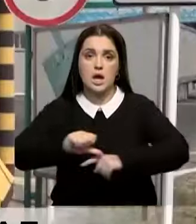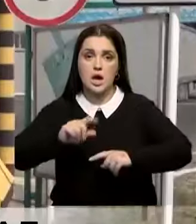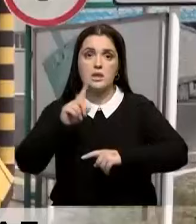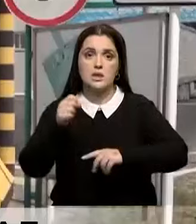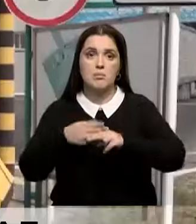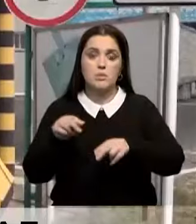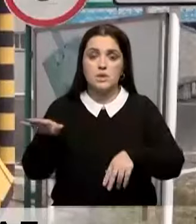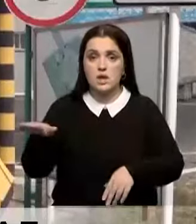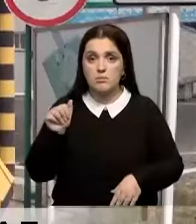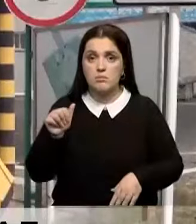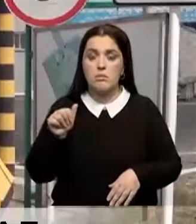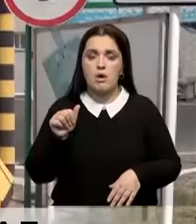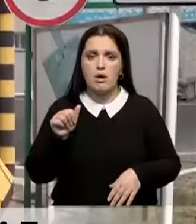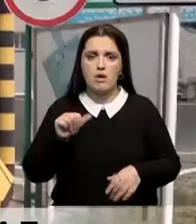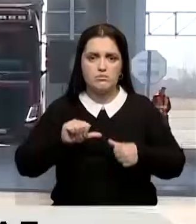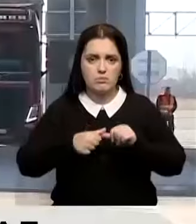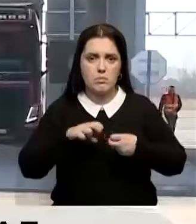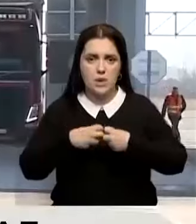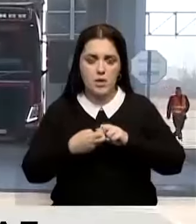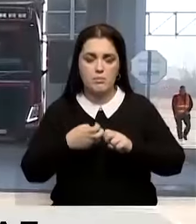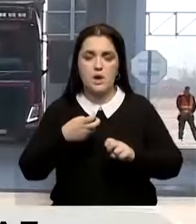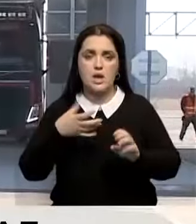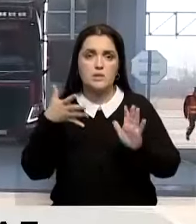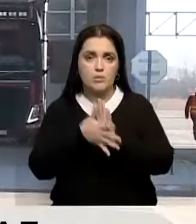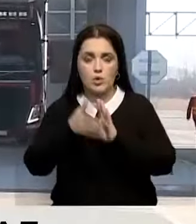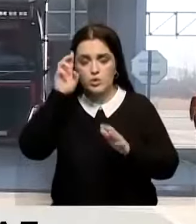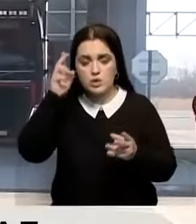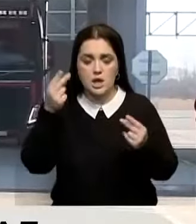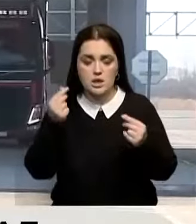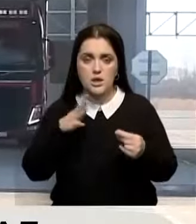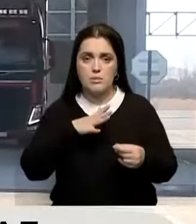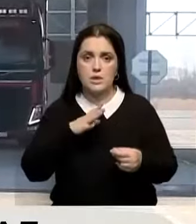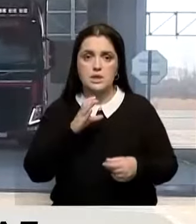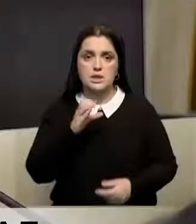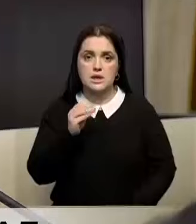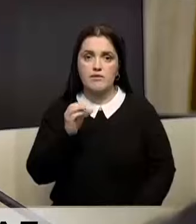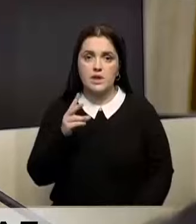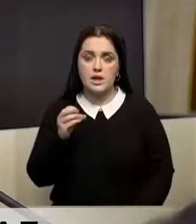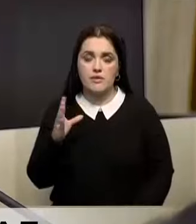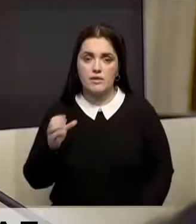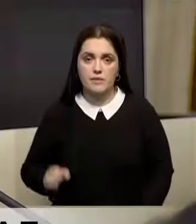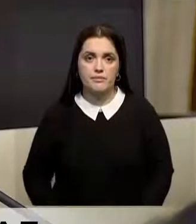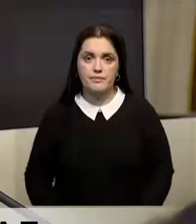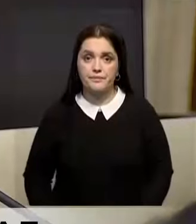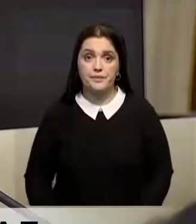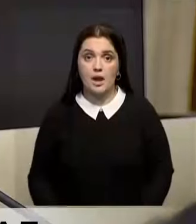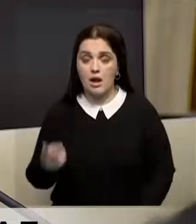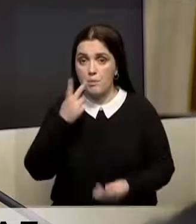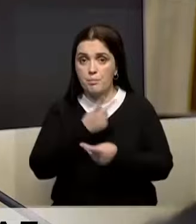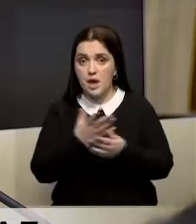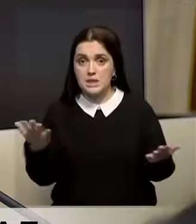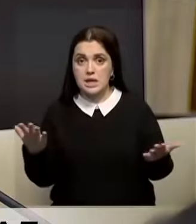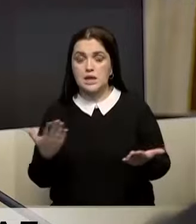привлеченного займа. Системные проблемы при использовании государственных денег перечислила депутат Татьяна Савельева. Это показательный пример,